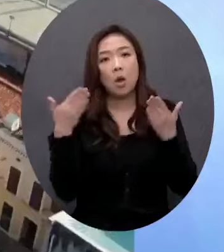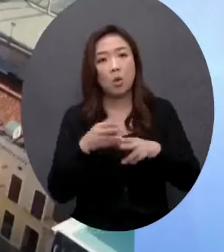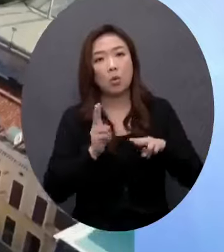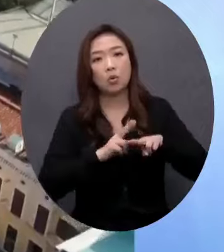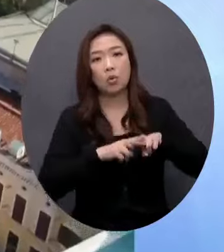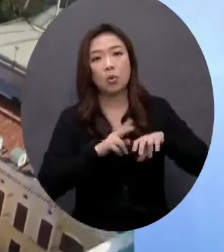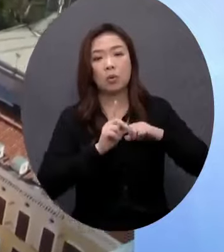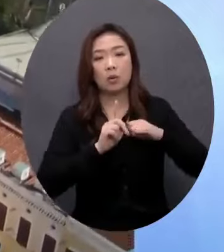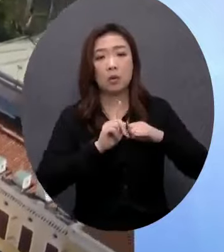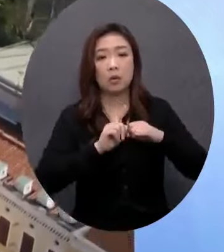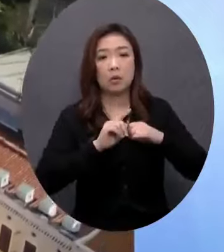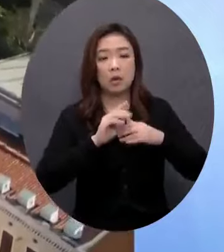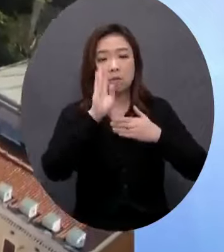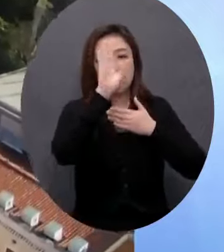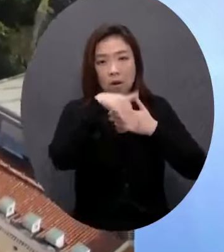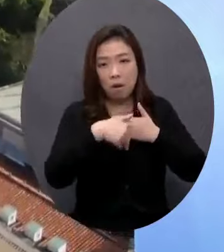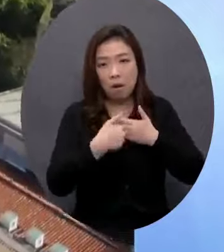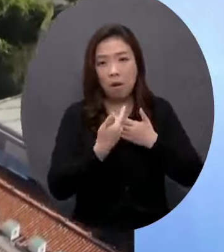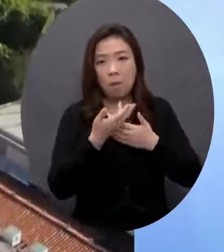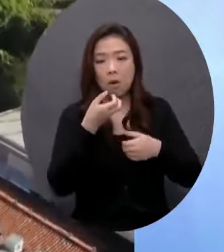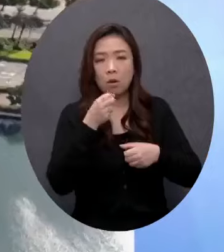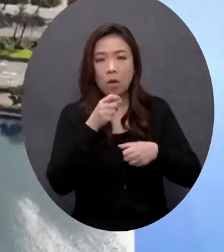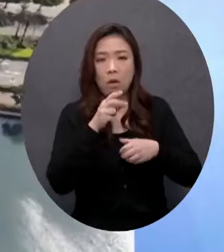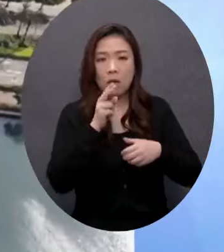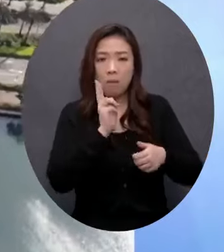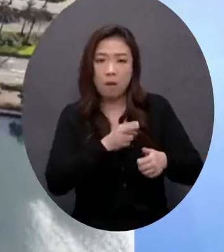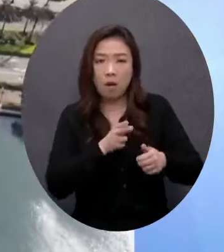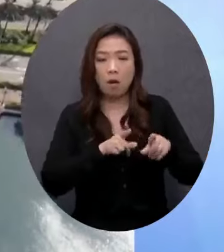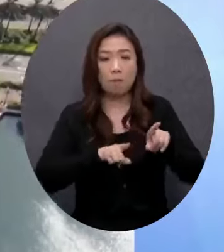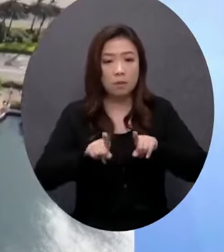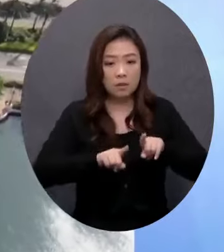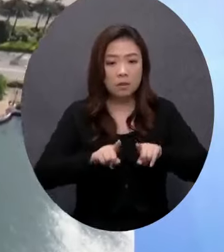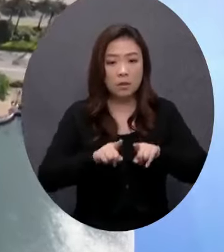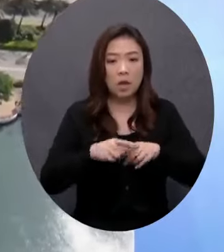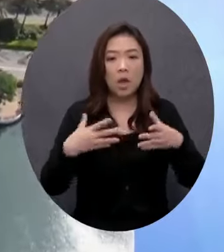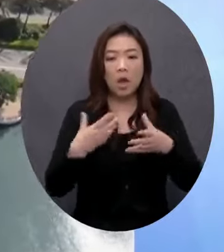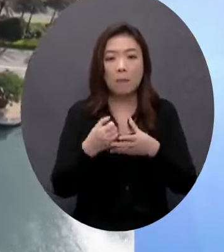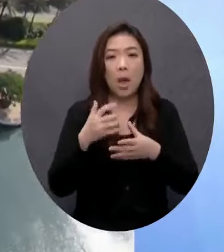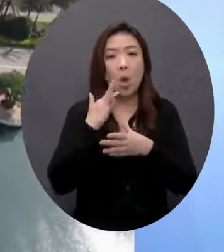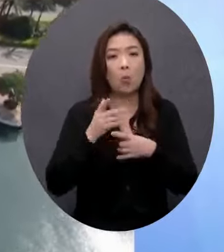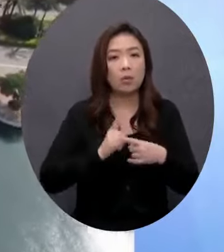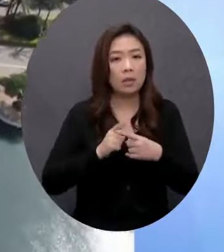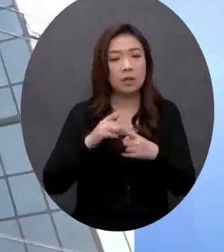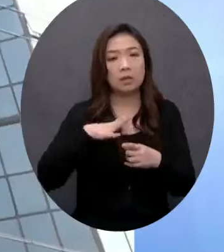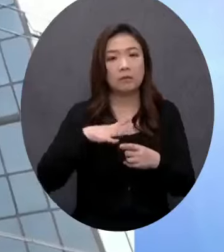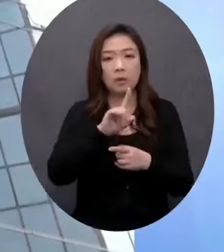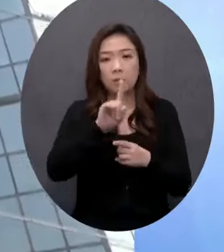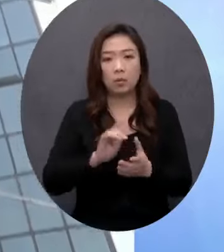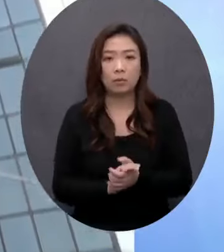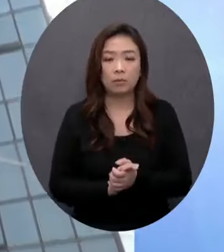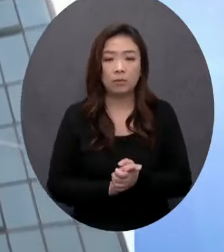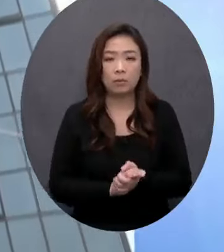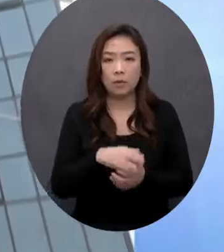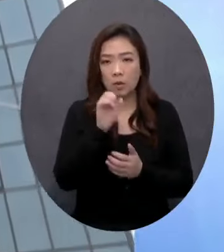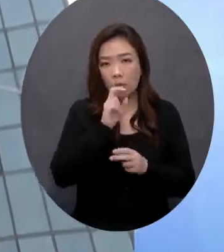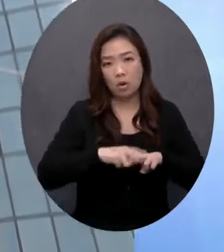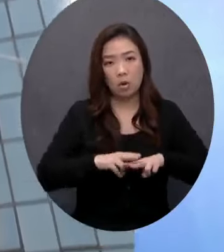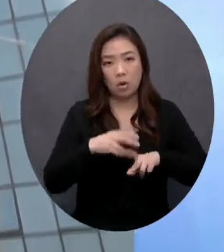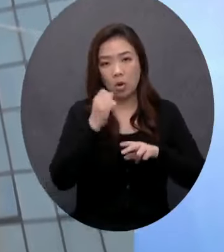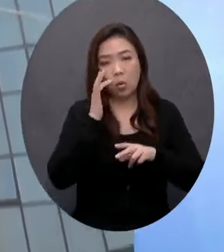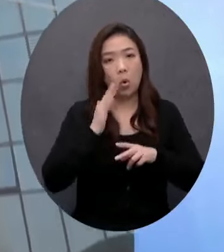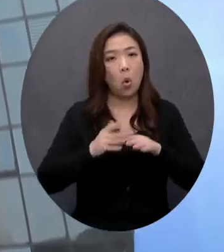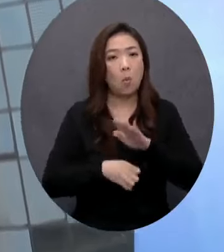期所作出嘅指示啊，可能更加結合澳門嗰個實際環境咯。 佢又話：中央港澳